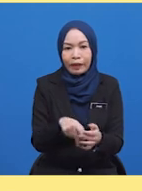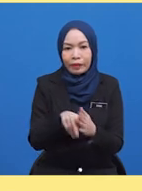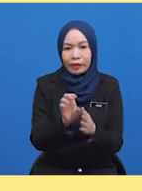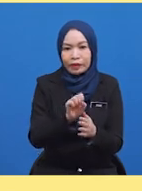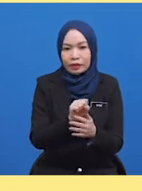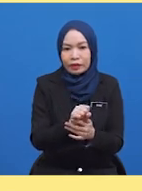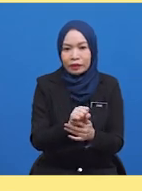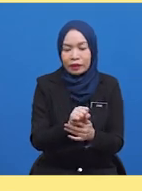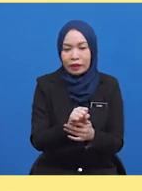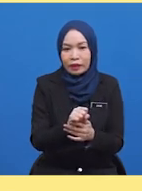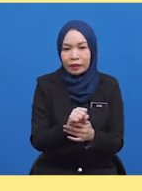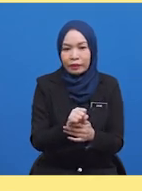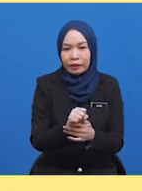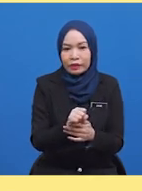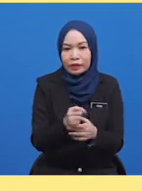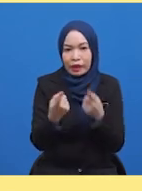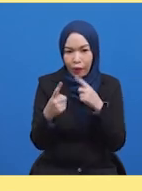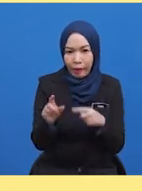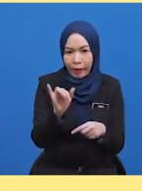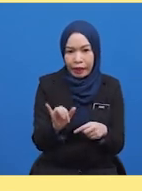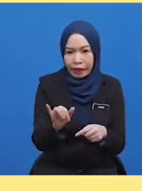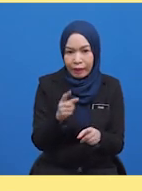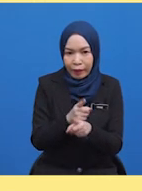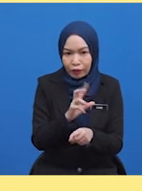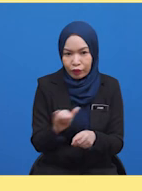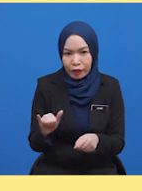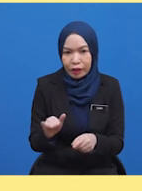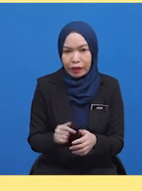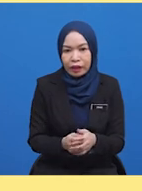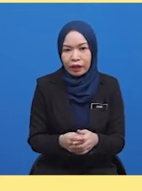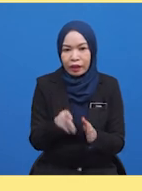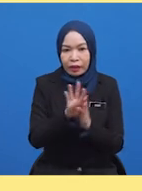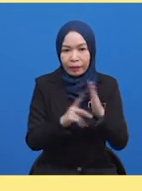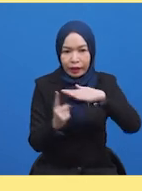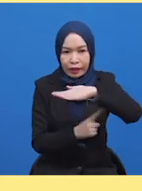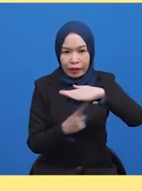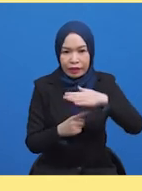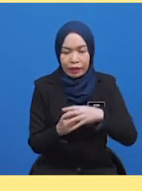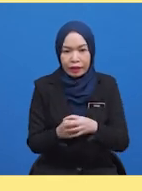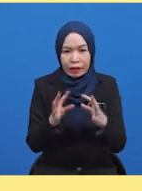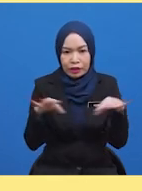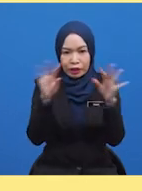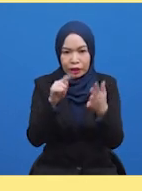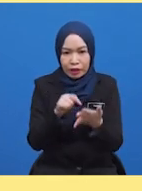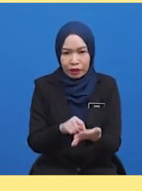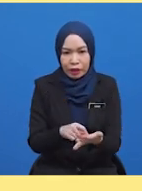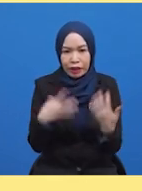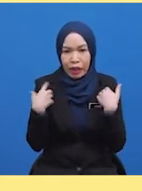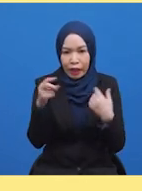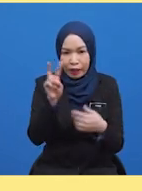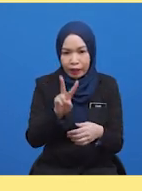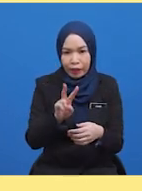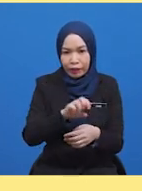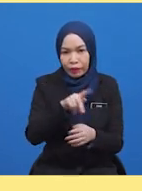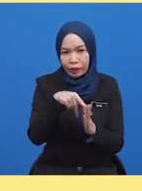jawabannya sepatunya ialah berdasarkan cerpen baut2 persoalan yang